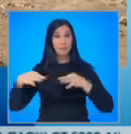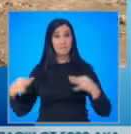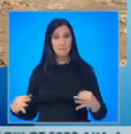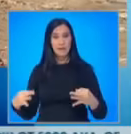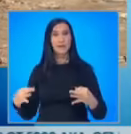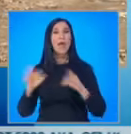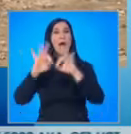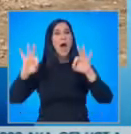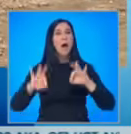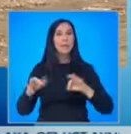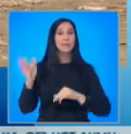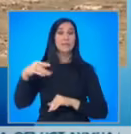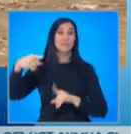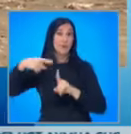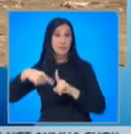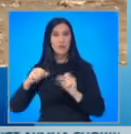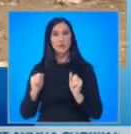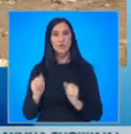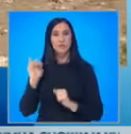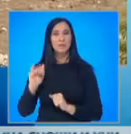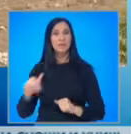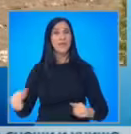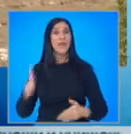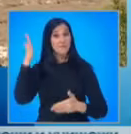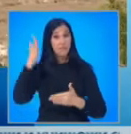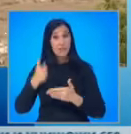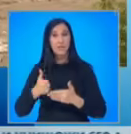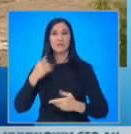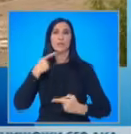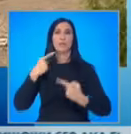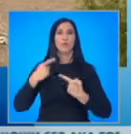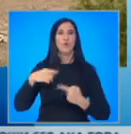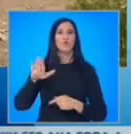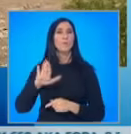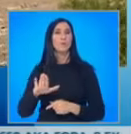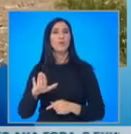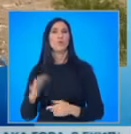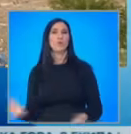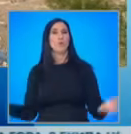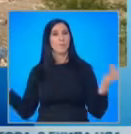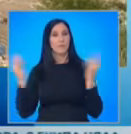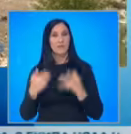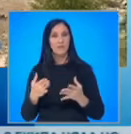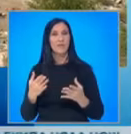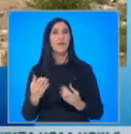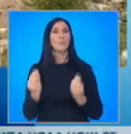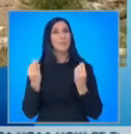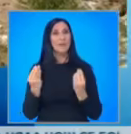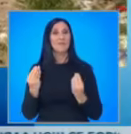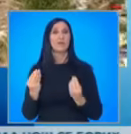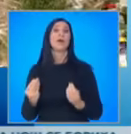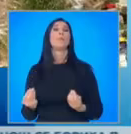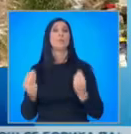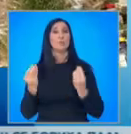В рамките на следващият месец се очаква да бъде финализиран договора по неговото рекултивиране. Рекултивацията се очаква